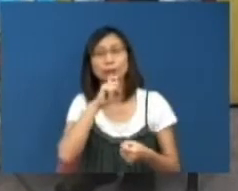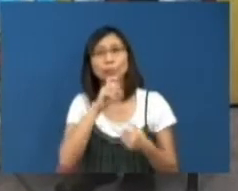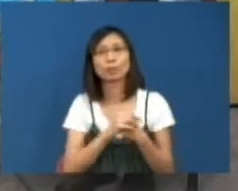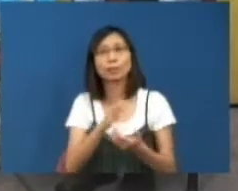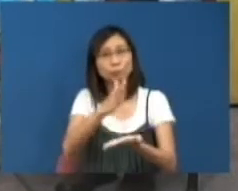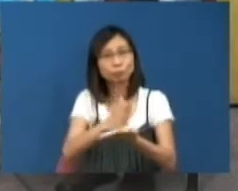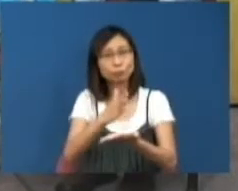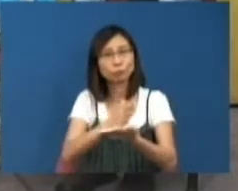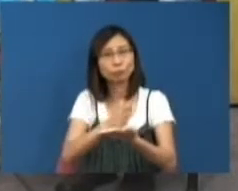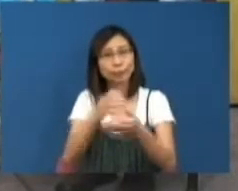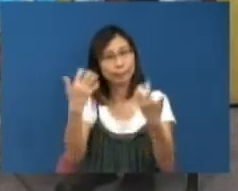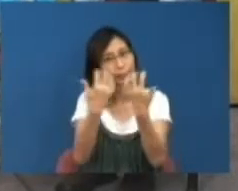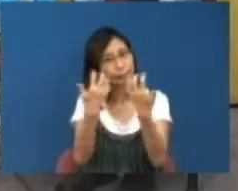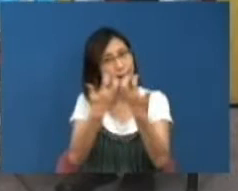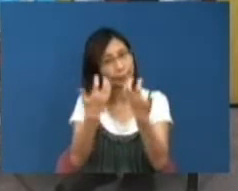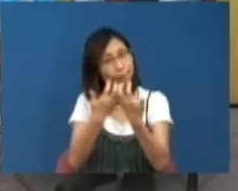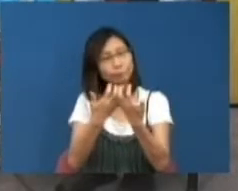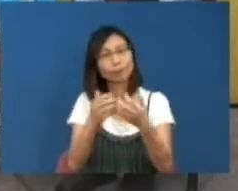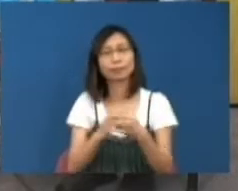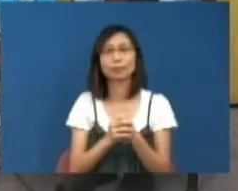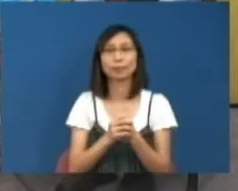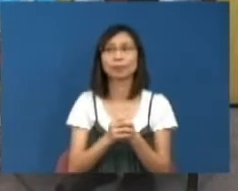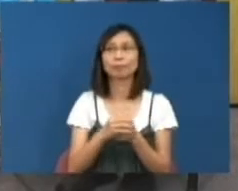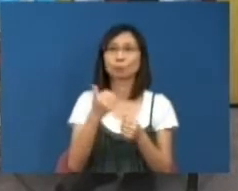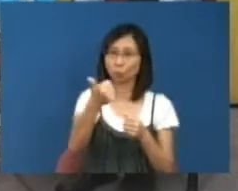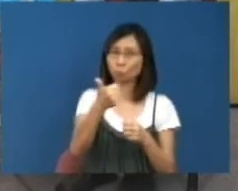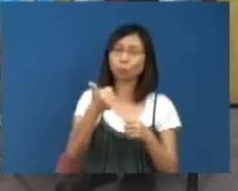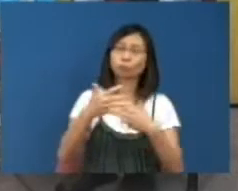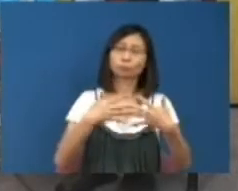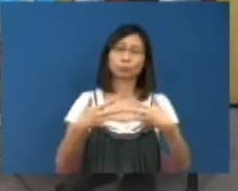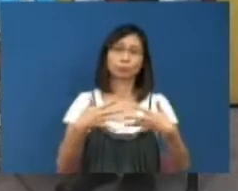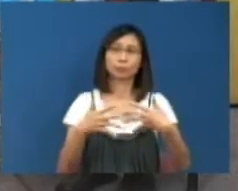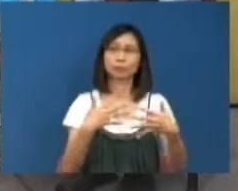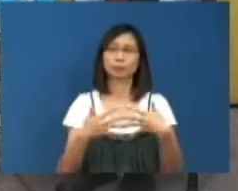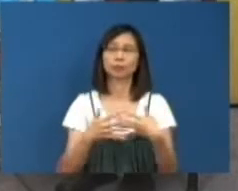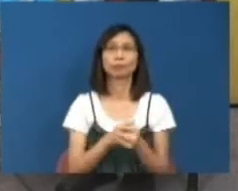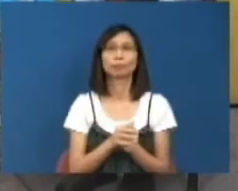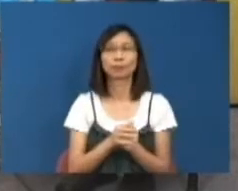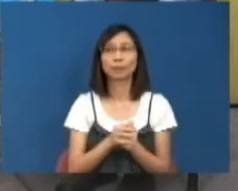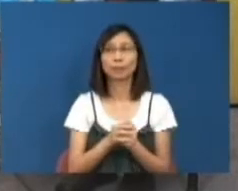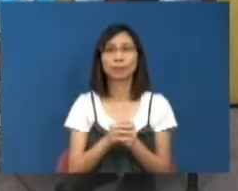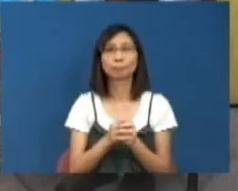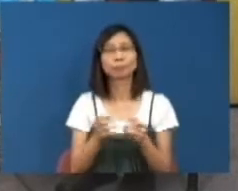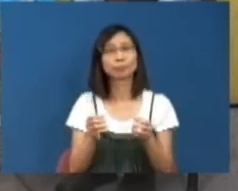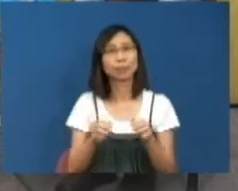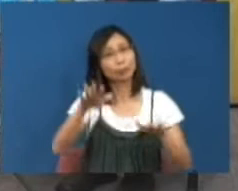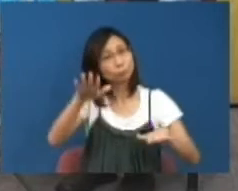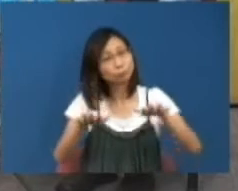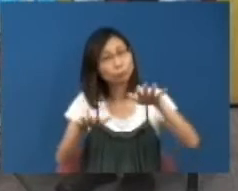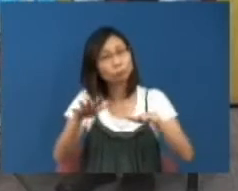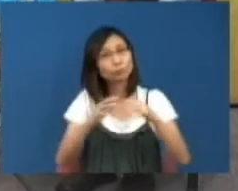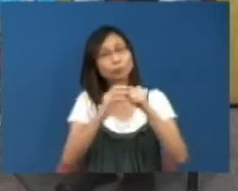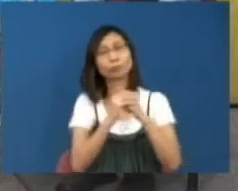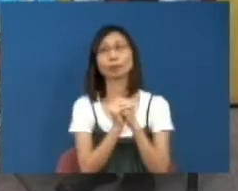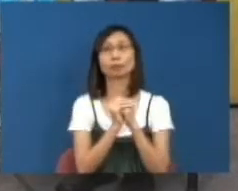同嘅 rate 啊，即係唔同嗰個收費率，咁就好嘅事嚟嘅，原本可以即係調節嗰個供求嗰個問題，